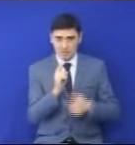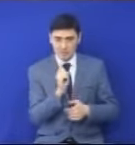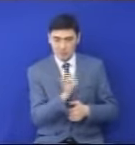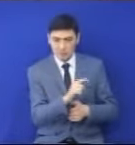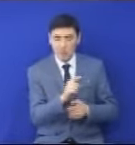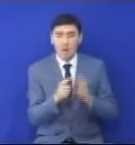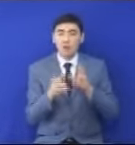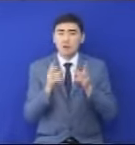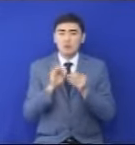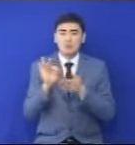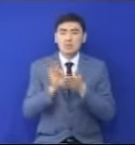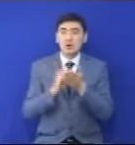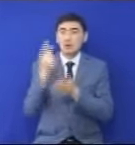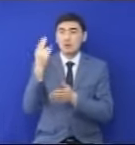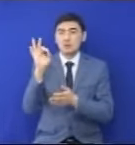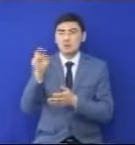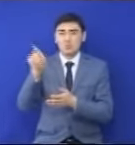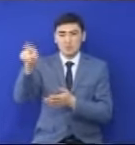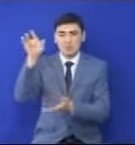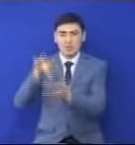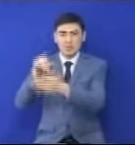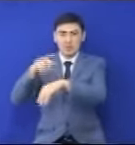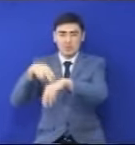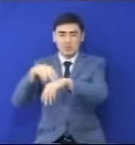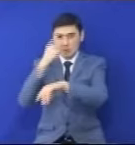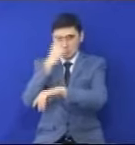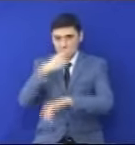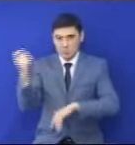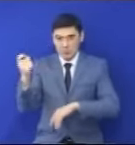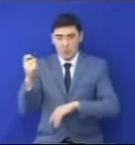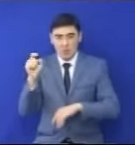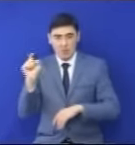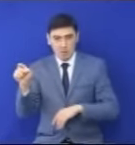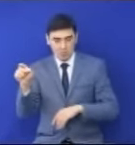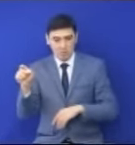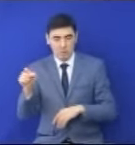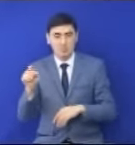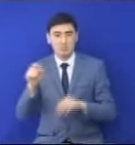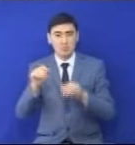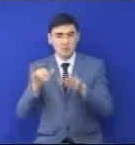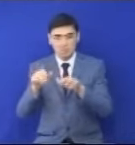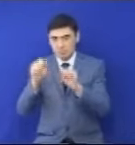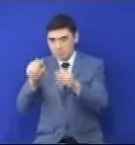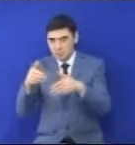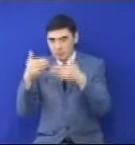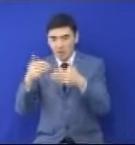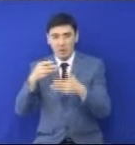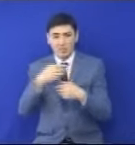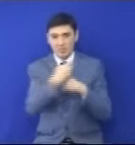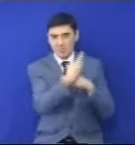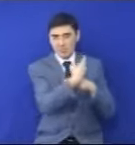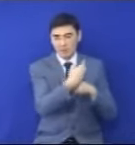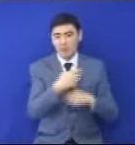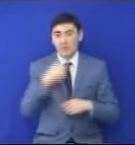қаланың оперативті басқару орталығына сигнал түседі. Оператор болып жатқан жағдайды көріп, жасақ жібереді. Қазір бізде әкімшілікпен келісім